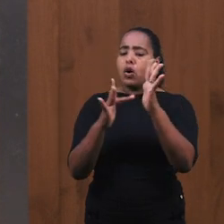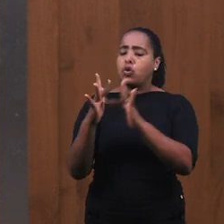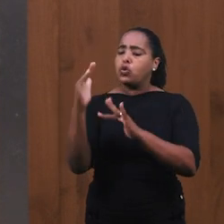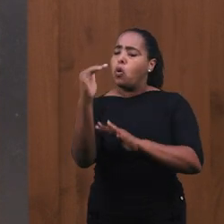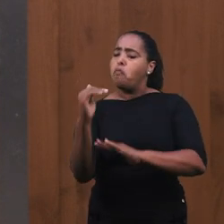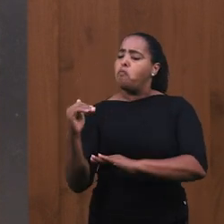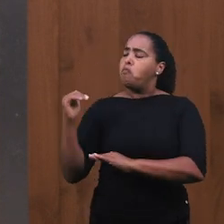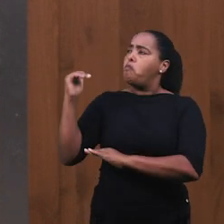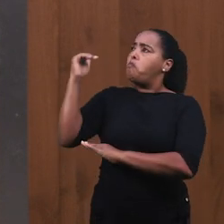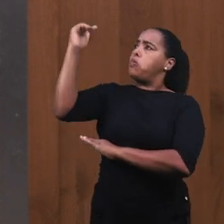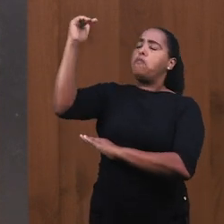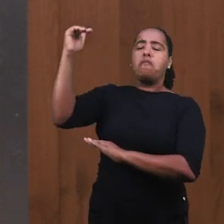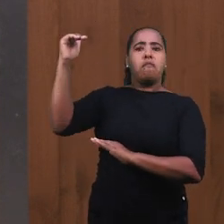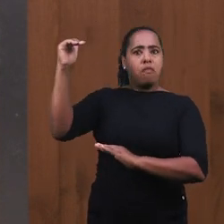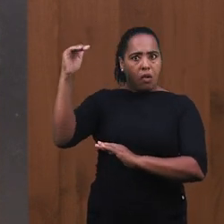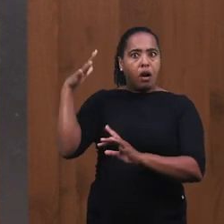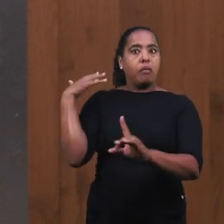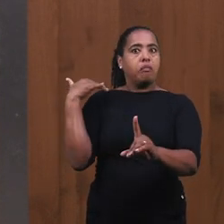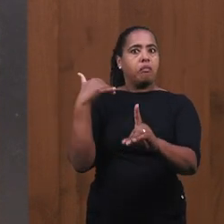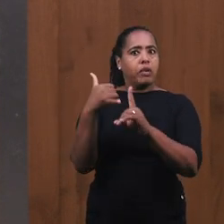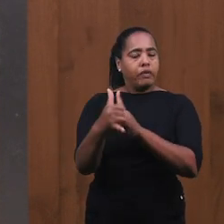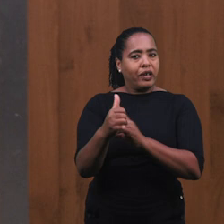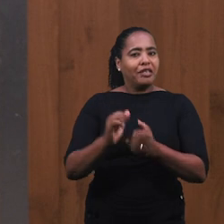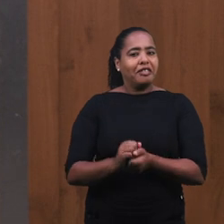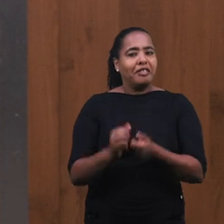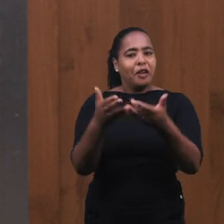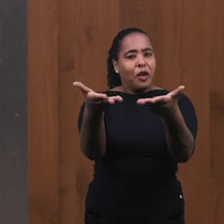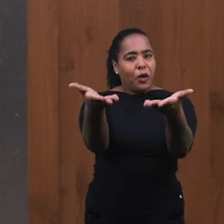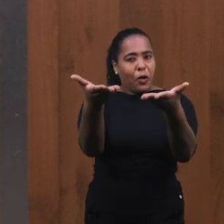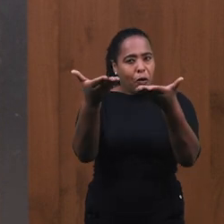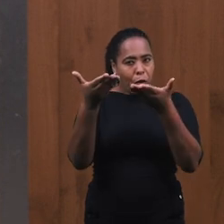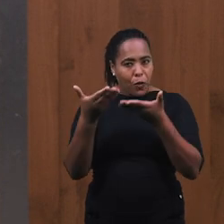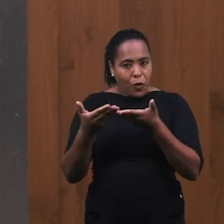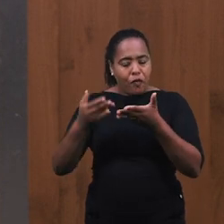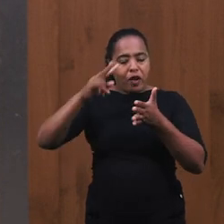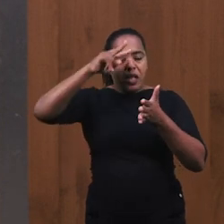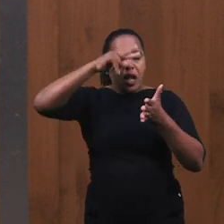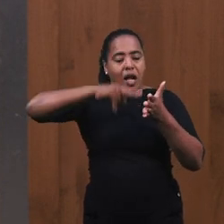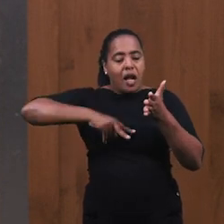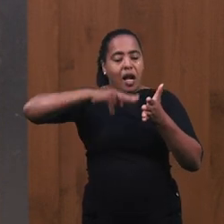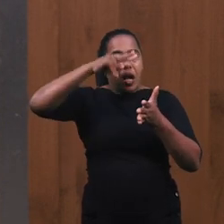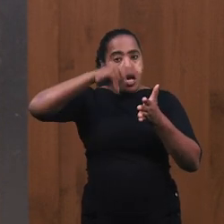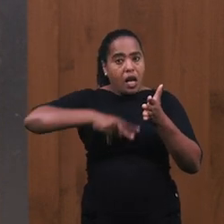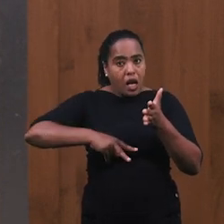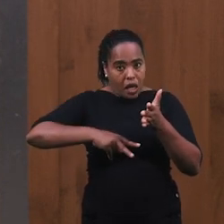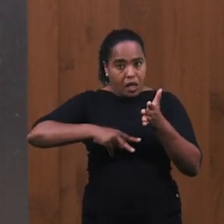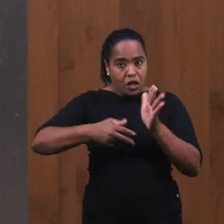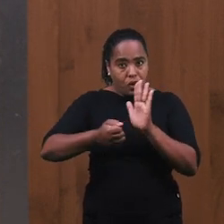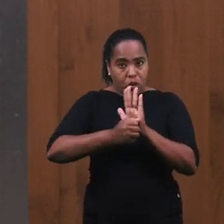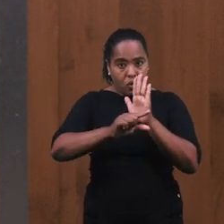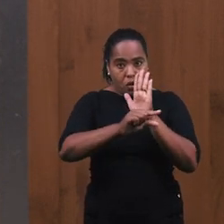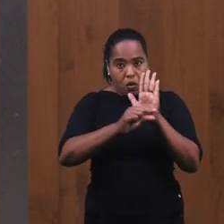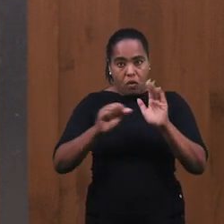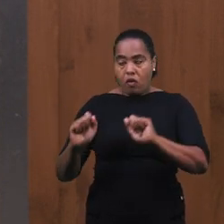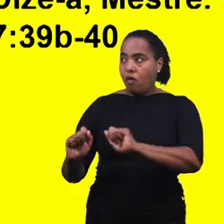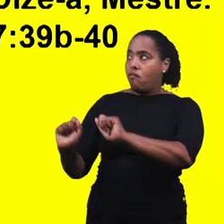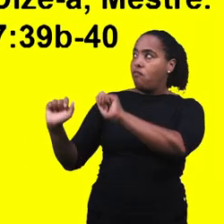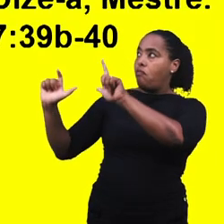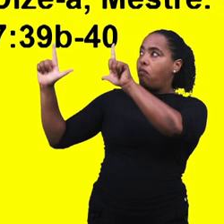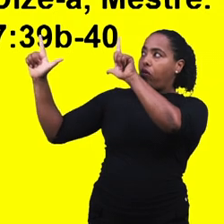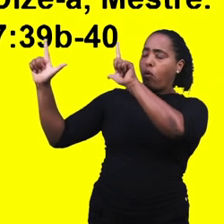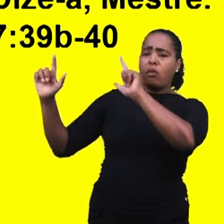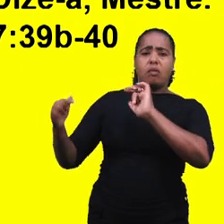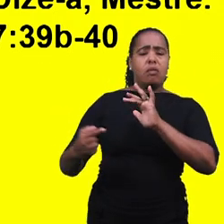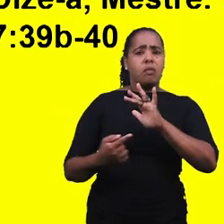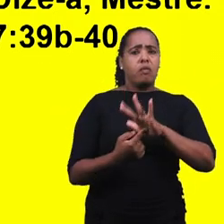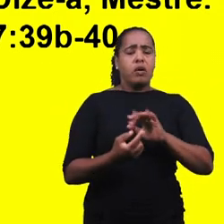prophètes. Et j'invite à tous qui puissent lire avec moi le verset qui est projeté dans la diapositive.